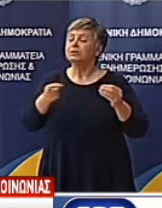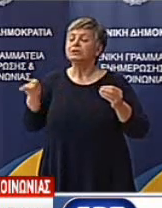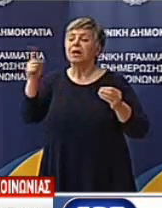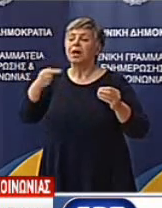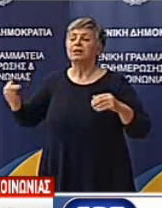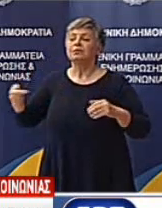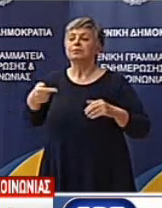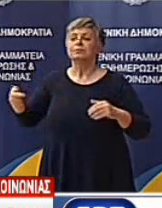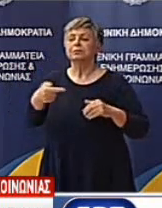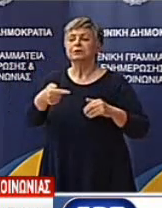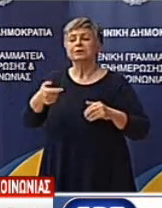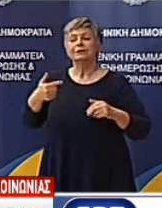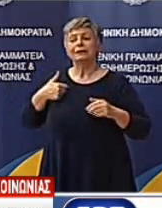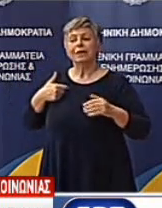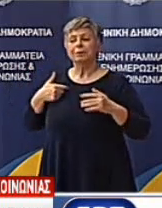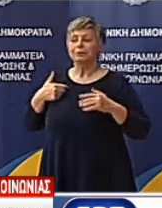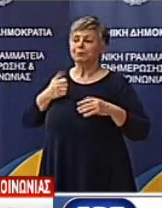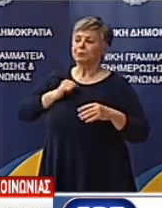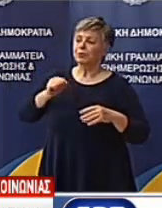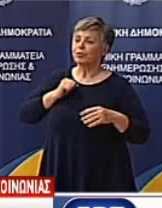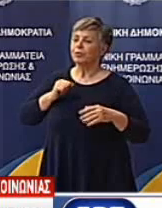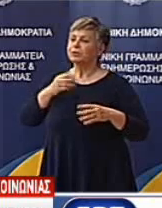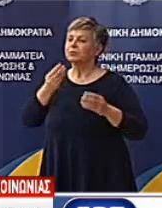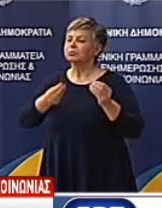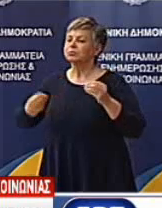συμβούν και άλλα χειρότερα.